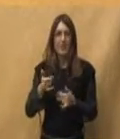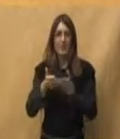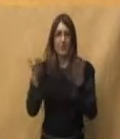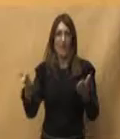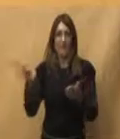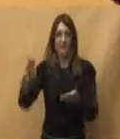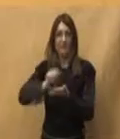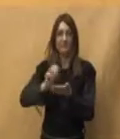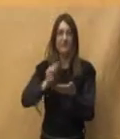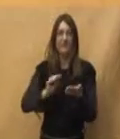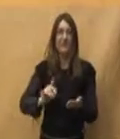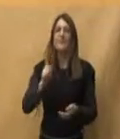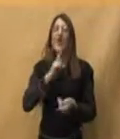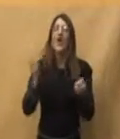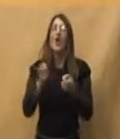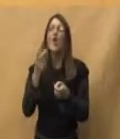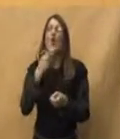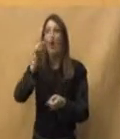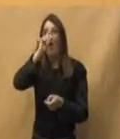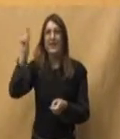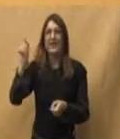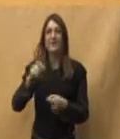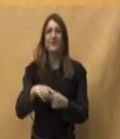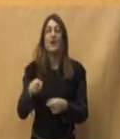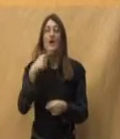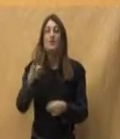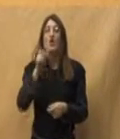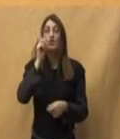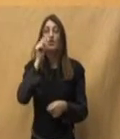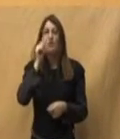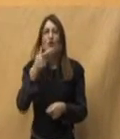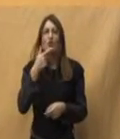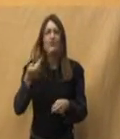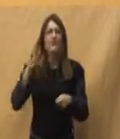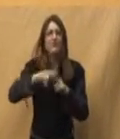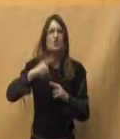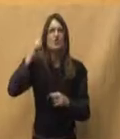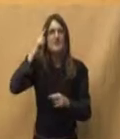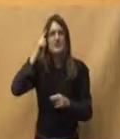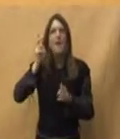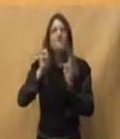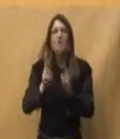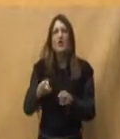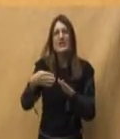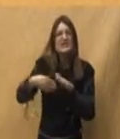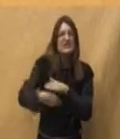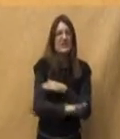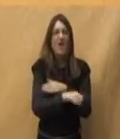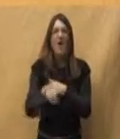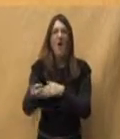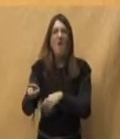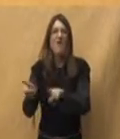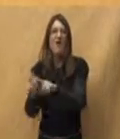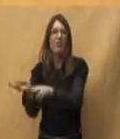listu, što ne smijem ja reklamirati, kazali da čovjek sa više znanja može izbjeći tim zamkama koje